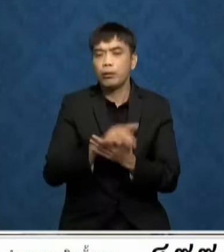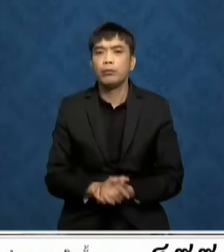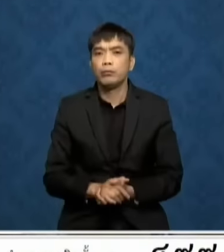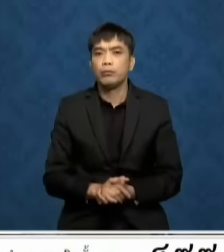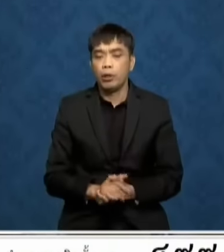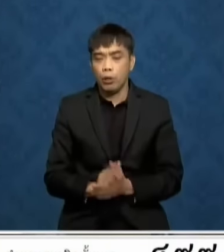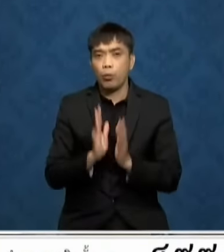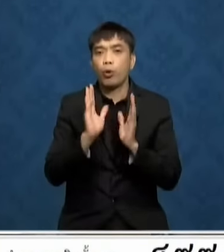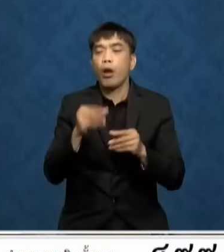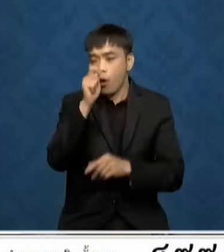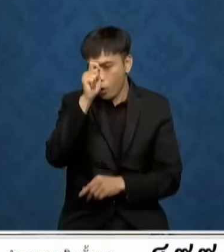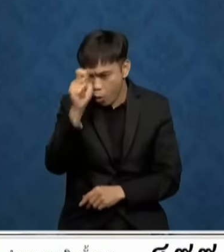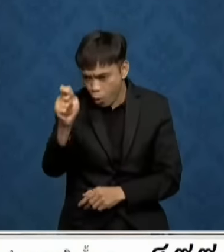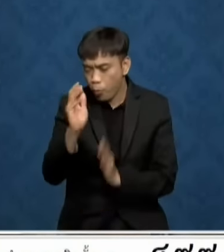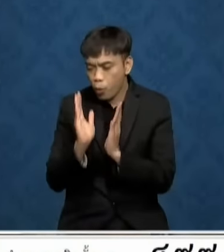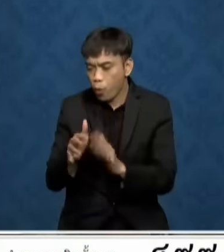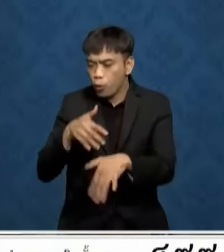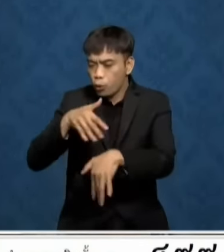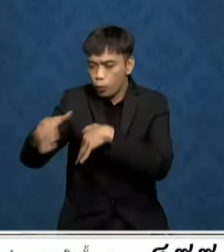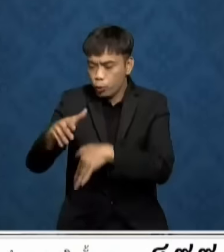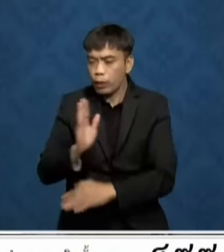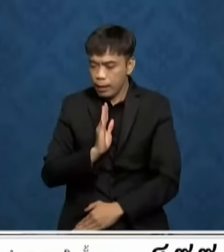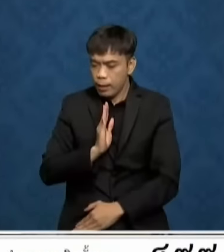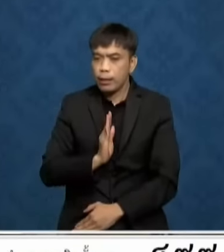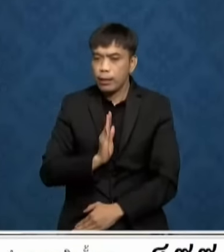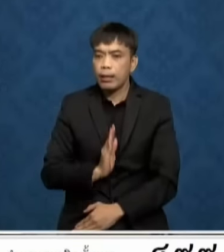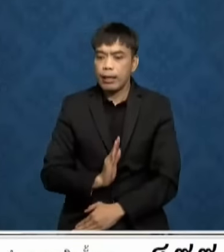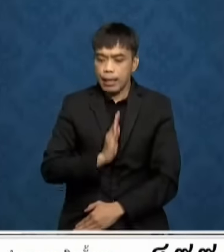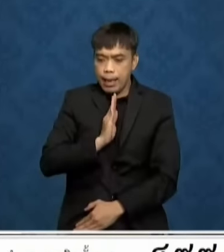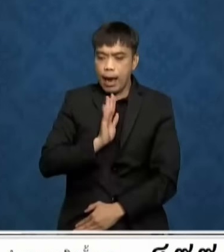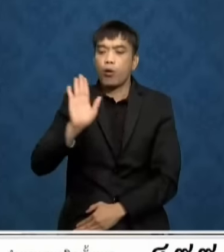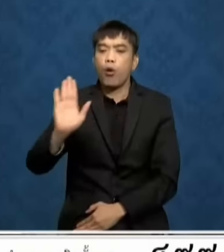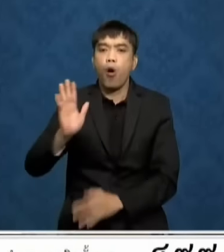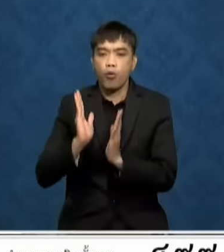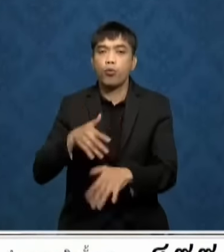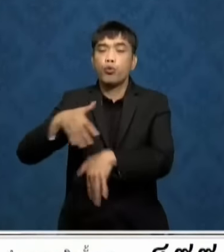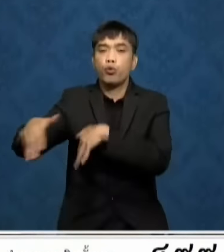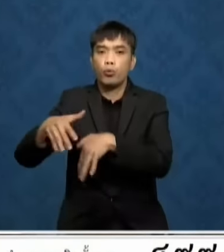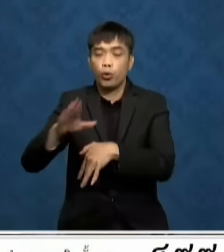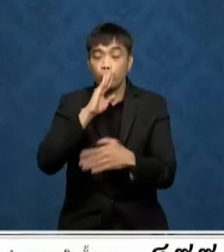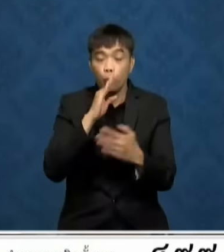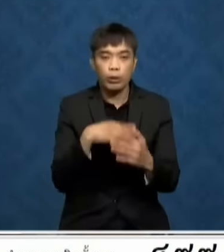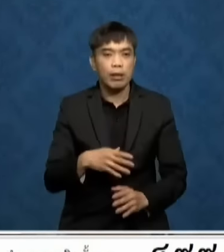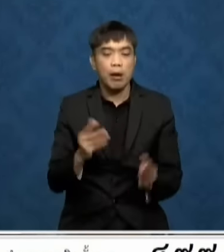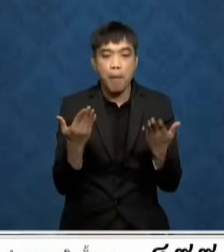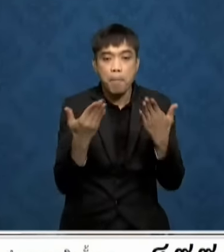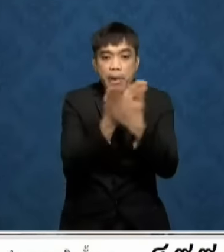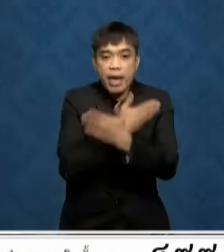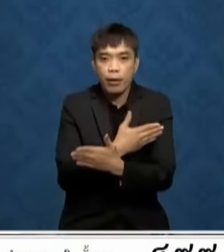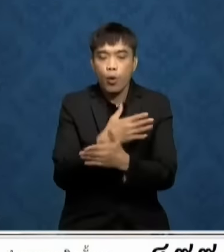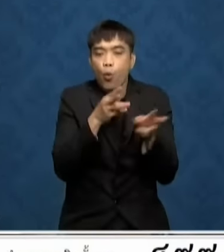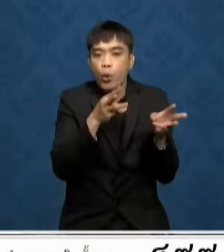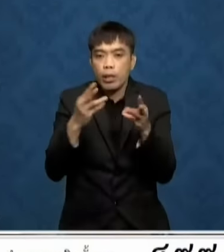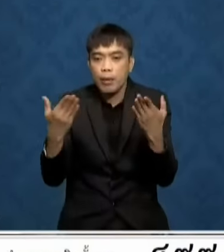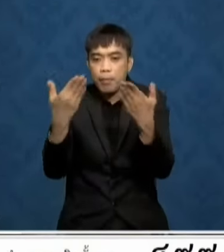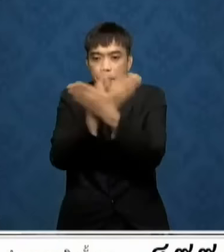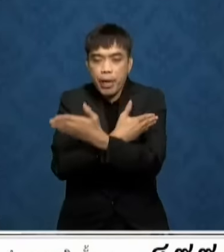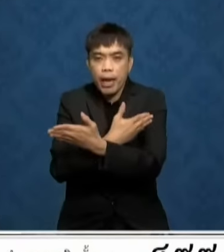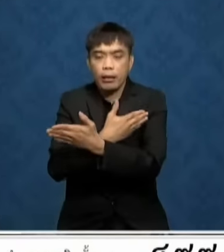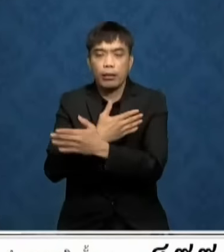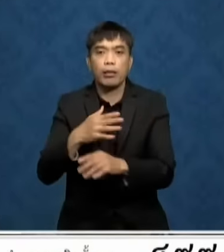ใจประชาชนและให้เกียรติเขาให้เกียรติการตัดสินใจของประชาชนเพราะทุกครั้งของการพยายามหยุดการเปลี่ยนแปลงด้วยการยึดอำนาจด้วยการยุบพรรคการเมือง